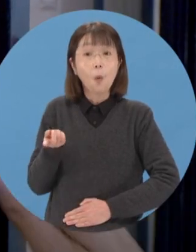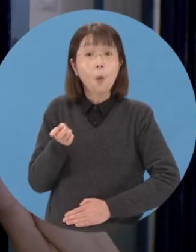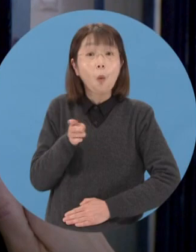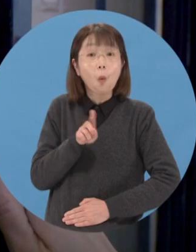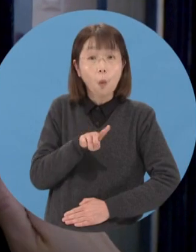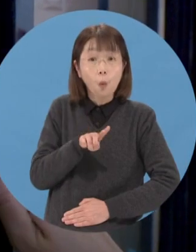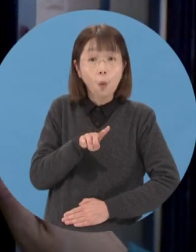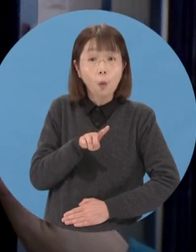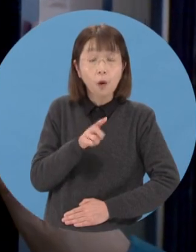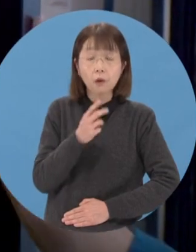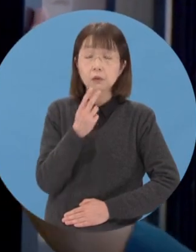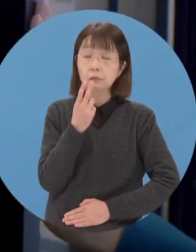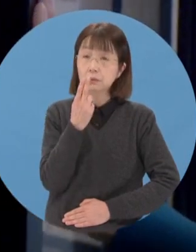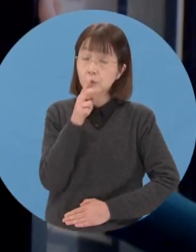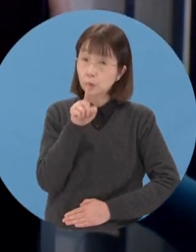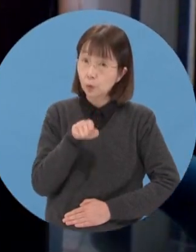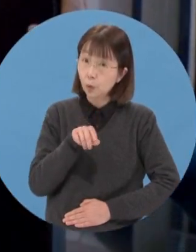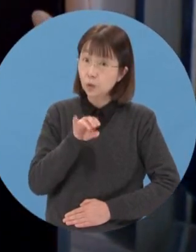トーチ。